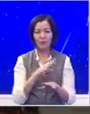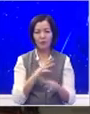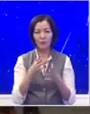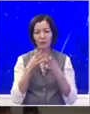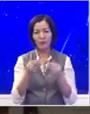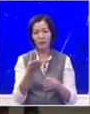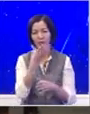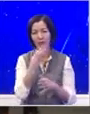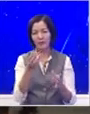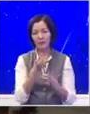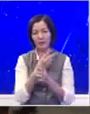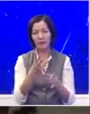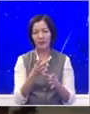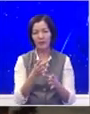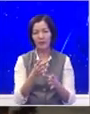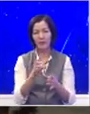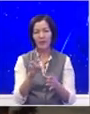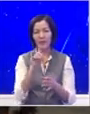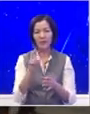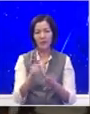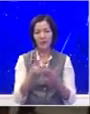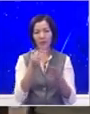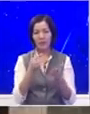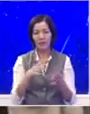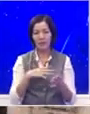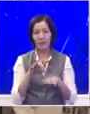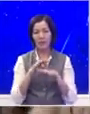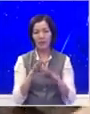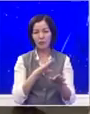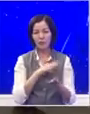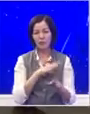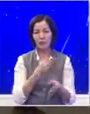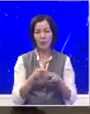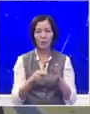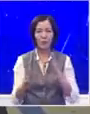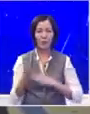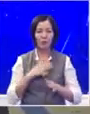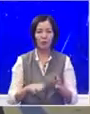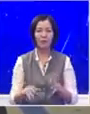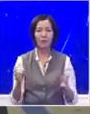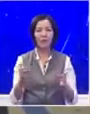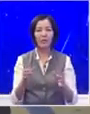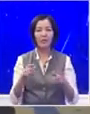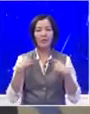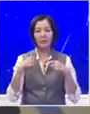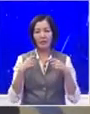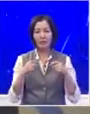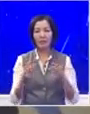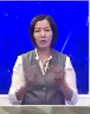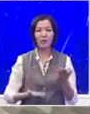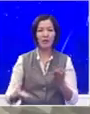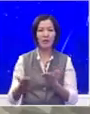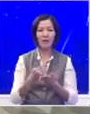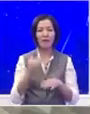әдемі мерекесінде, жаңа жылда, жаңа жыл қарсаңында іске асып жатқанына өте қуаныштымыз. Жәрменкеден жиналған қаражат